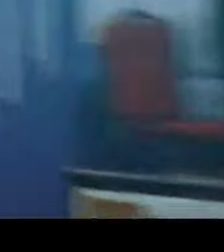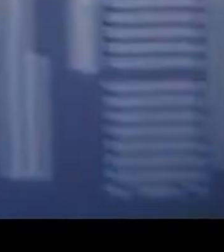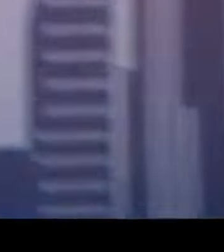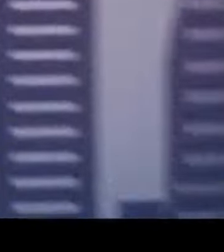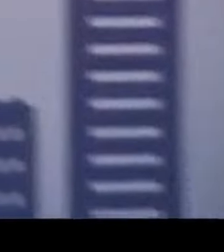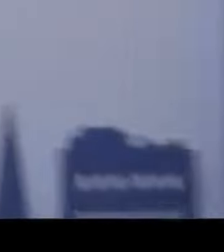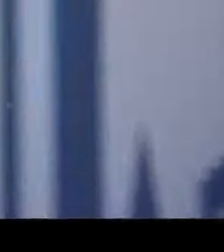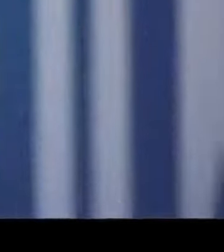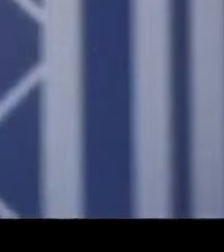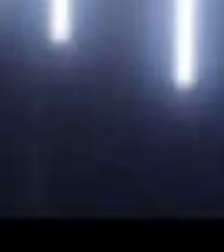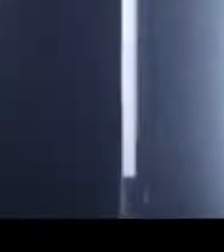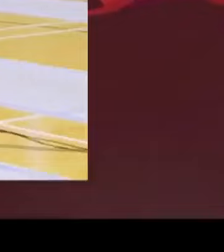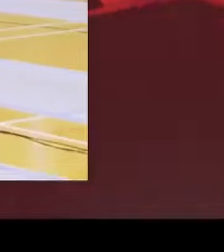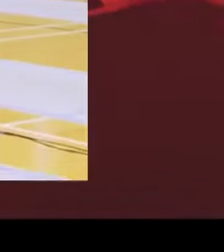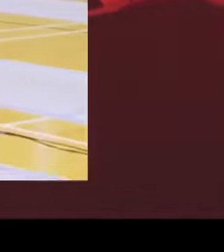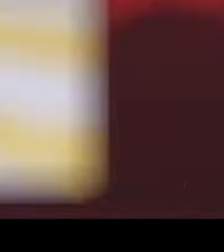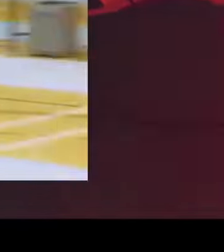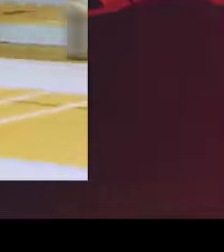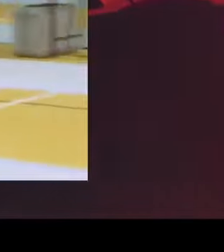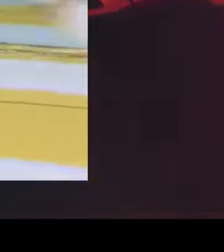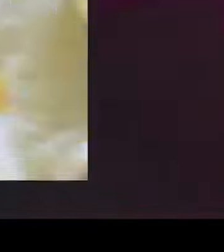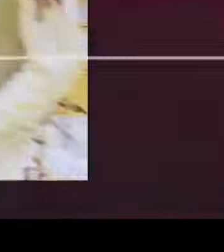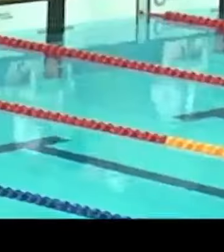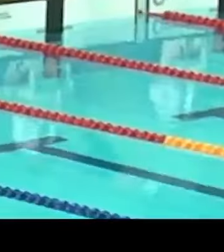我是张家朗。